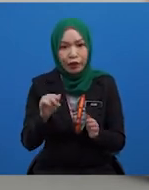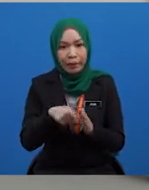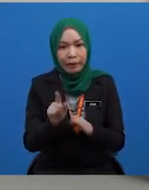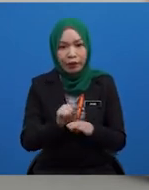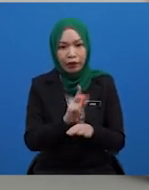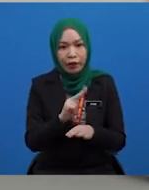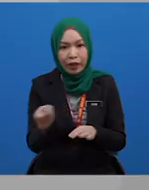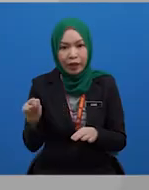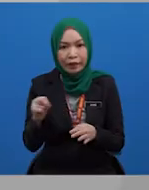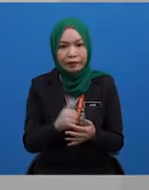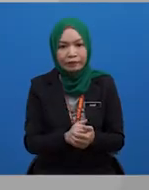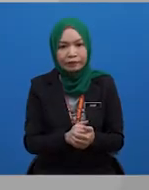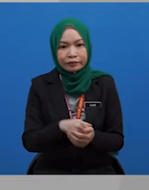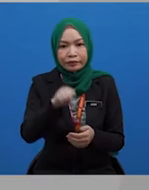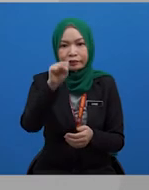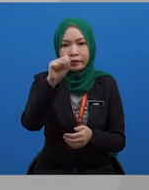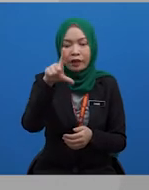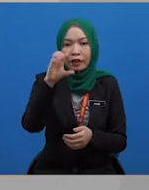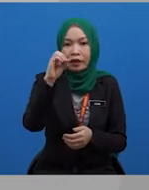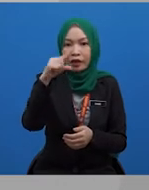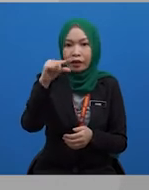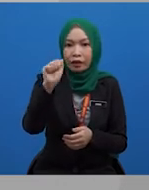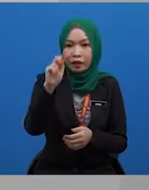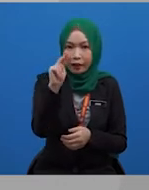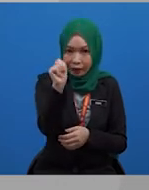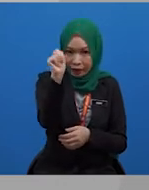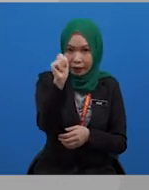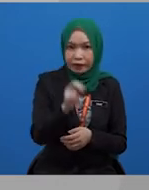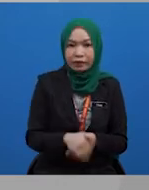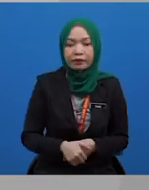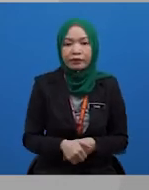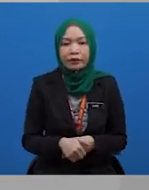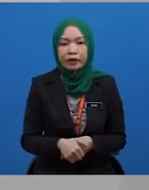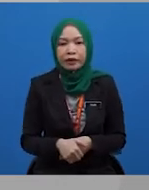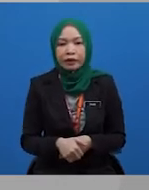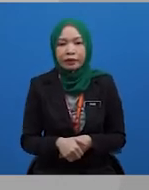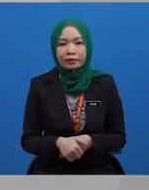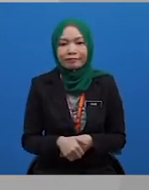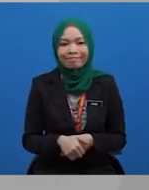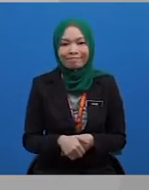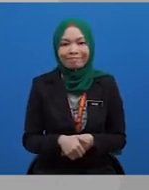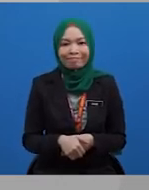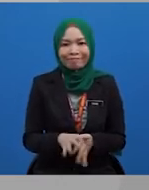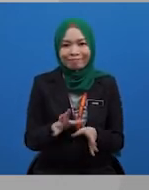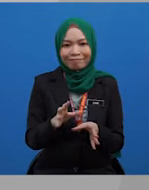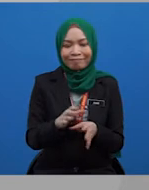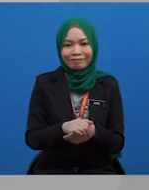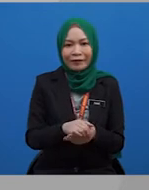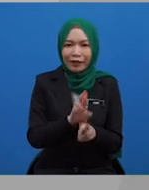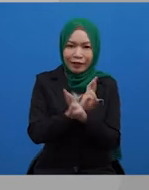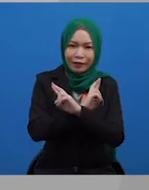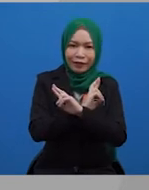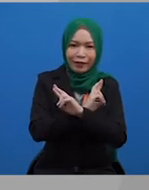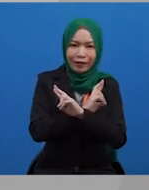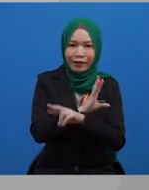Sebagai contohnya, penggunaan slogan dalam sesuatu produk seperti Ever Break, Ever Chocolate. So kita boleh bayangkan apakah produk